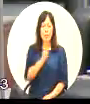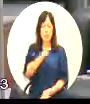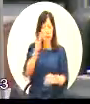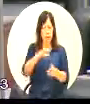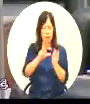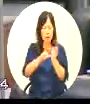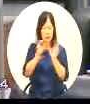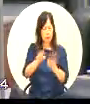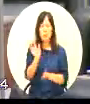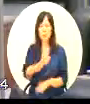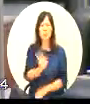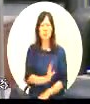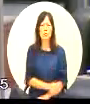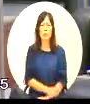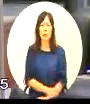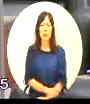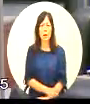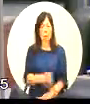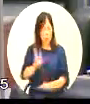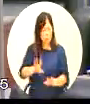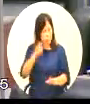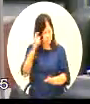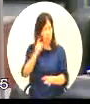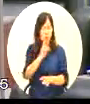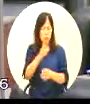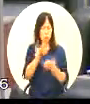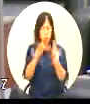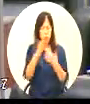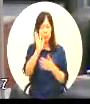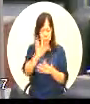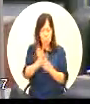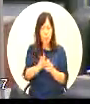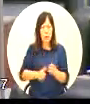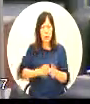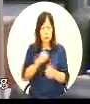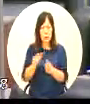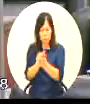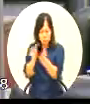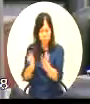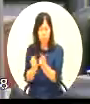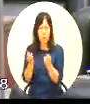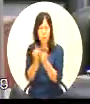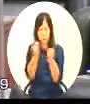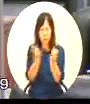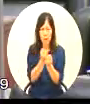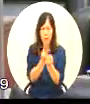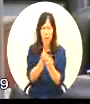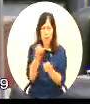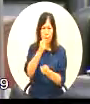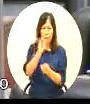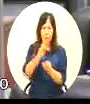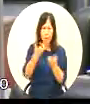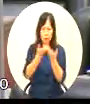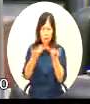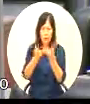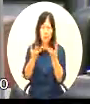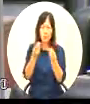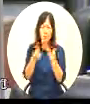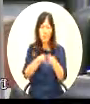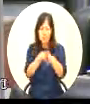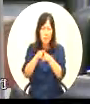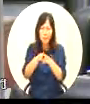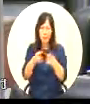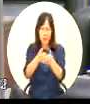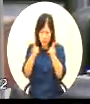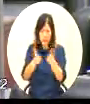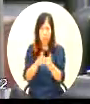啦，我想我要表达的事情非常清楚。的确我们的同志朋友跟多元性别的这些社